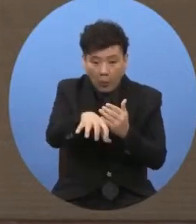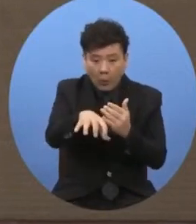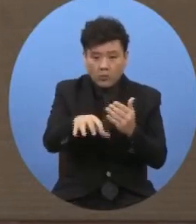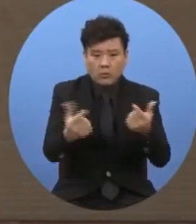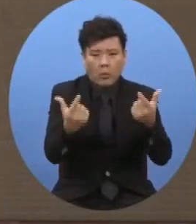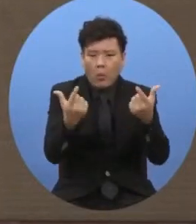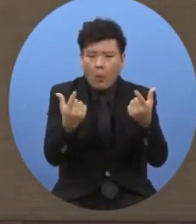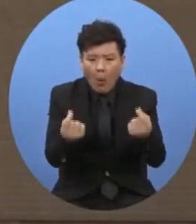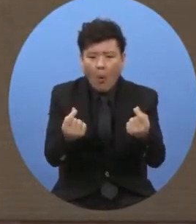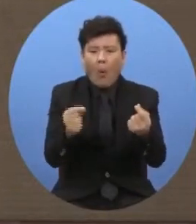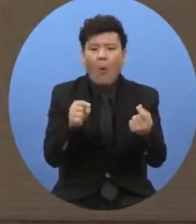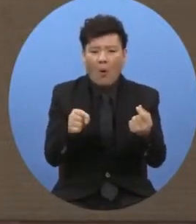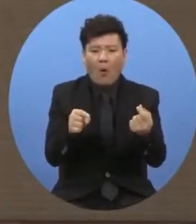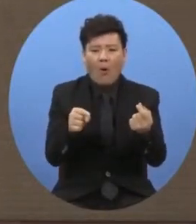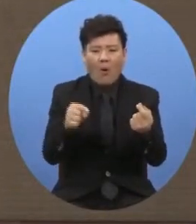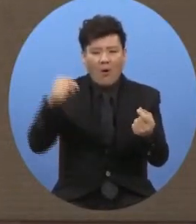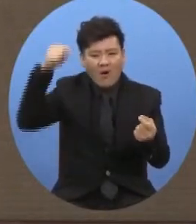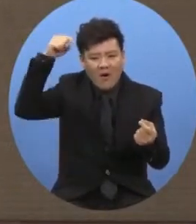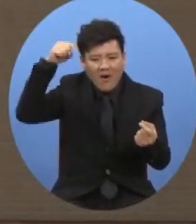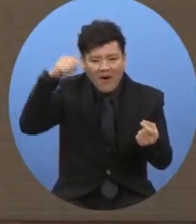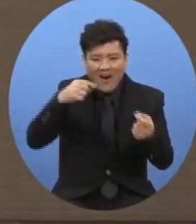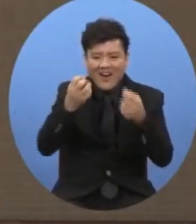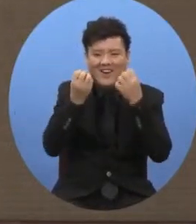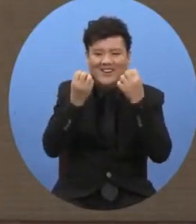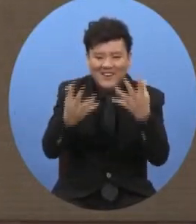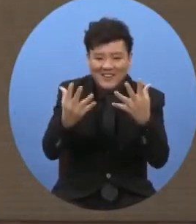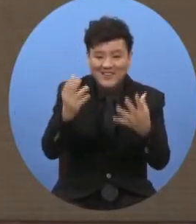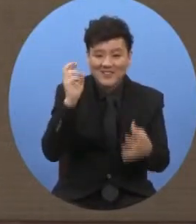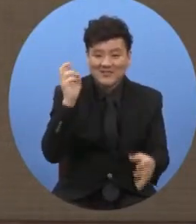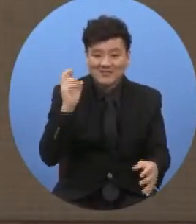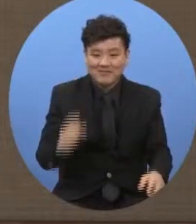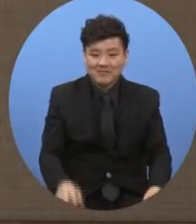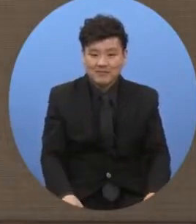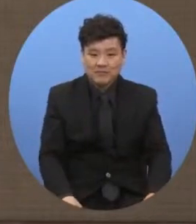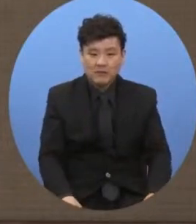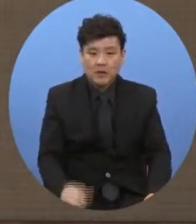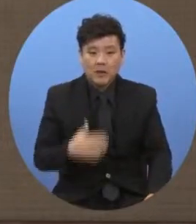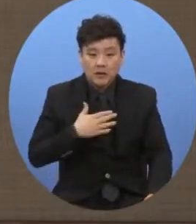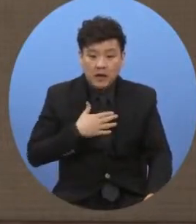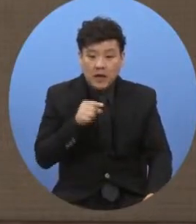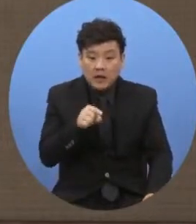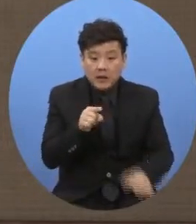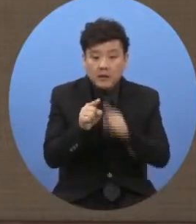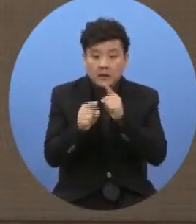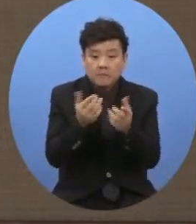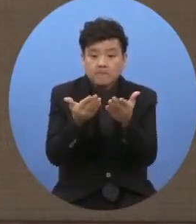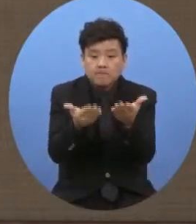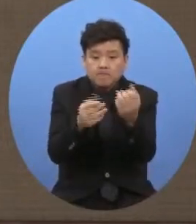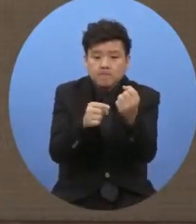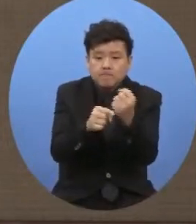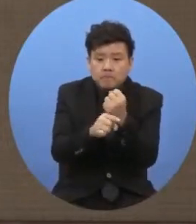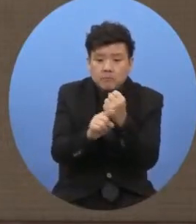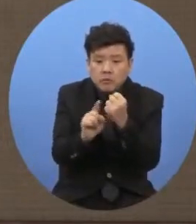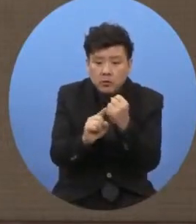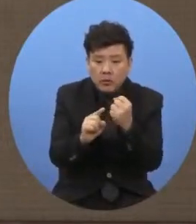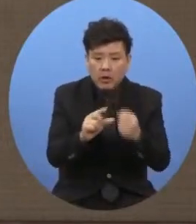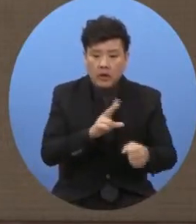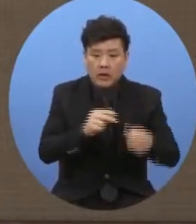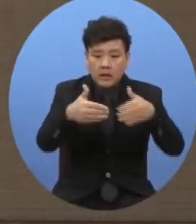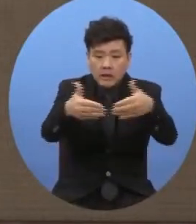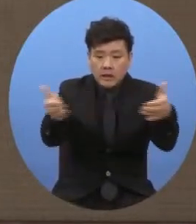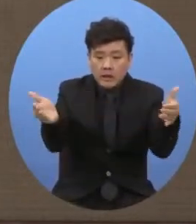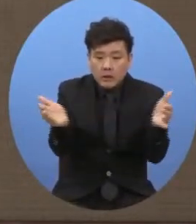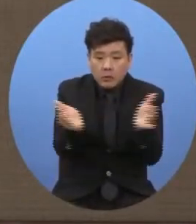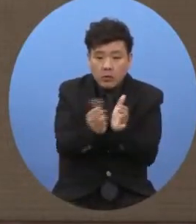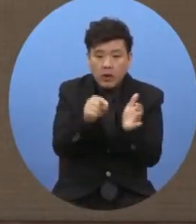똑같습니다. 감회가 새로우실 겁니다. 한번 보시기를 추천드립니다. 서두에 제가 이런 말씀을 드리는 이유는 이곳 의회라는